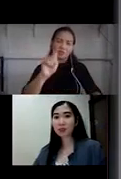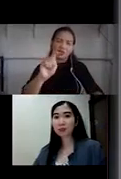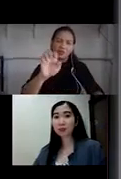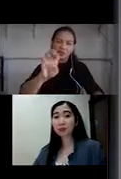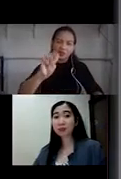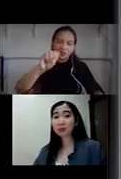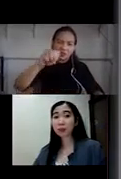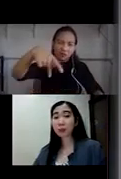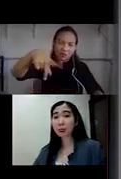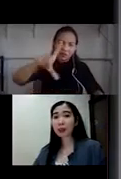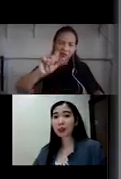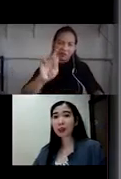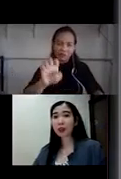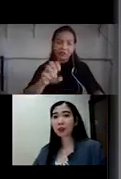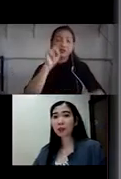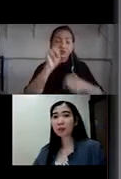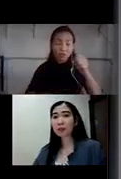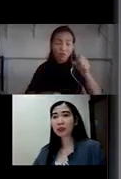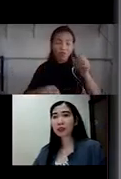and